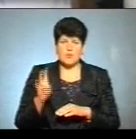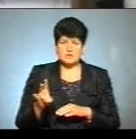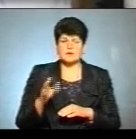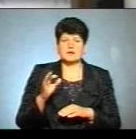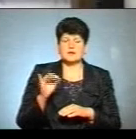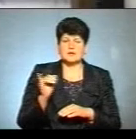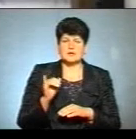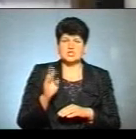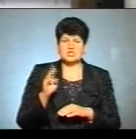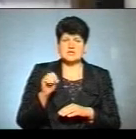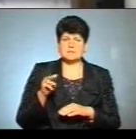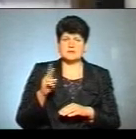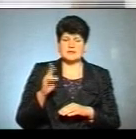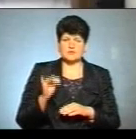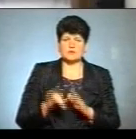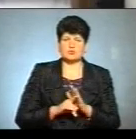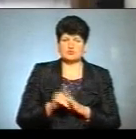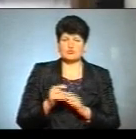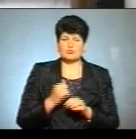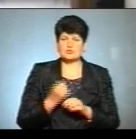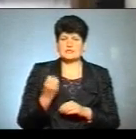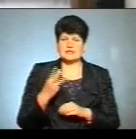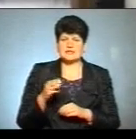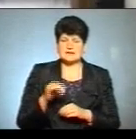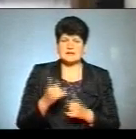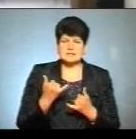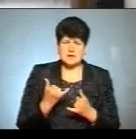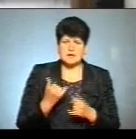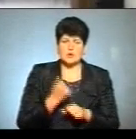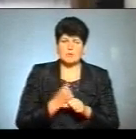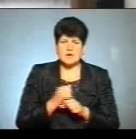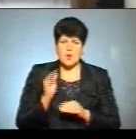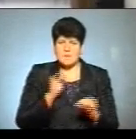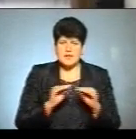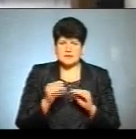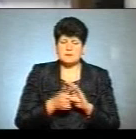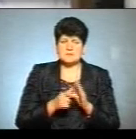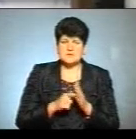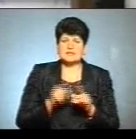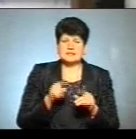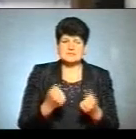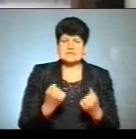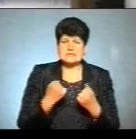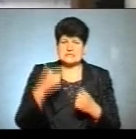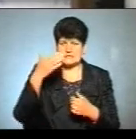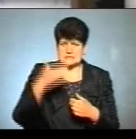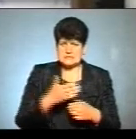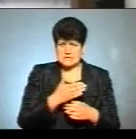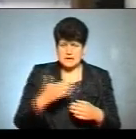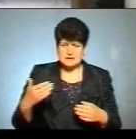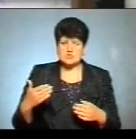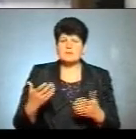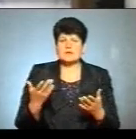готові розпочати свою роботу з 13 травня. В даний час вони проводять дообладнання приміщень тими необхідними елементами захисту, які були передбачені, захисні